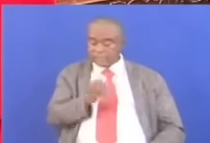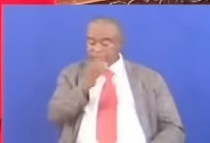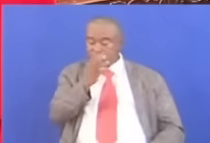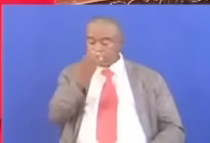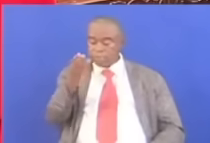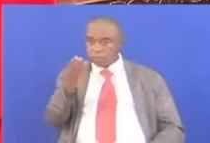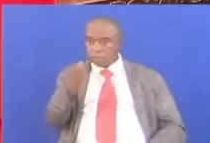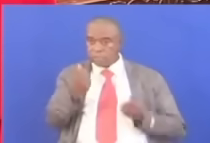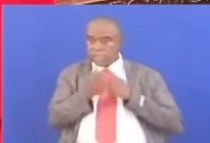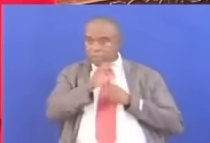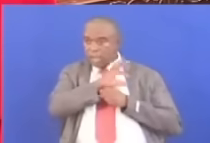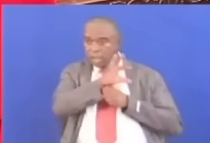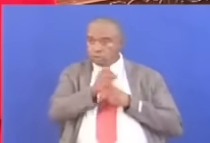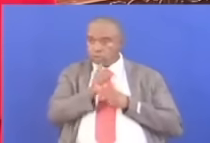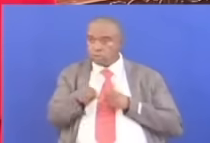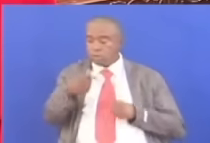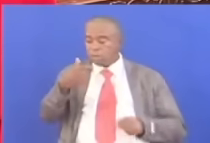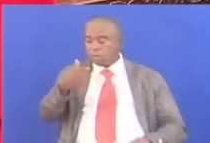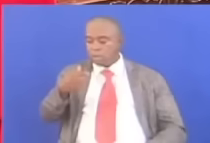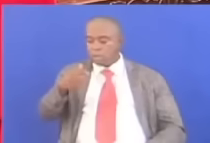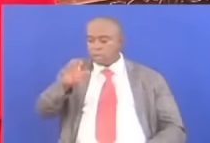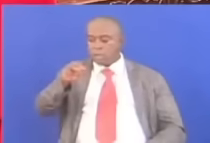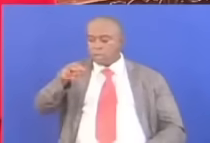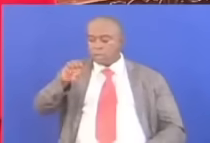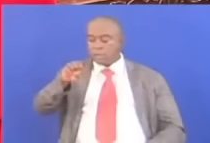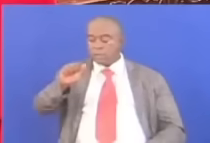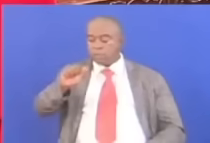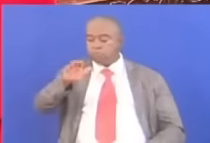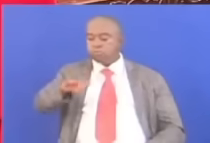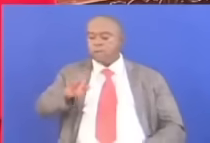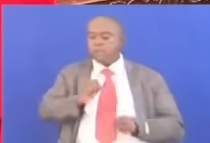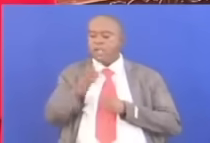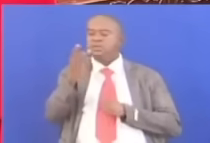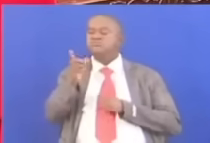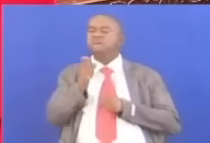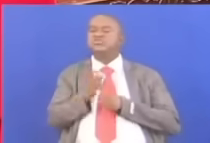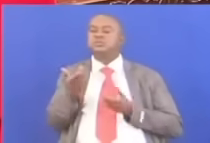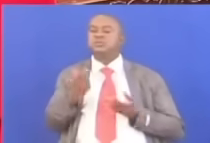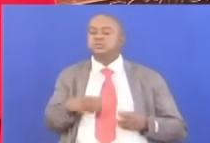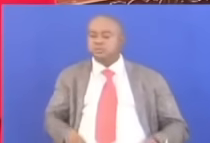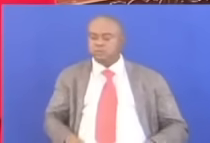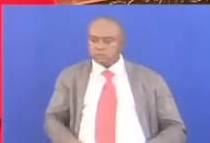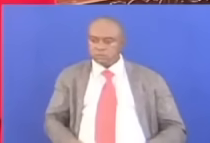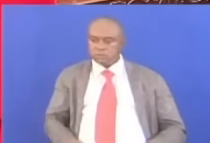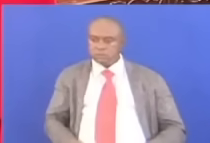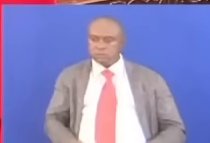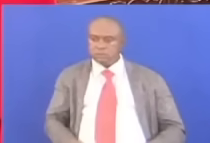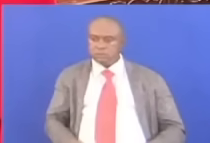mateng yote alu temes yeka zaid miaka mit kuy pale